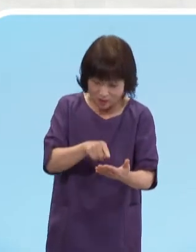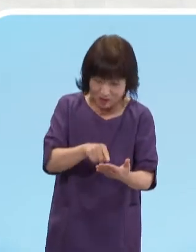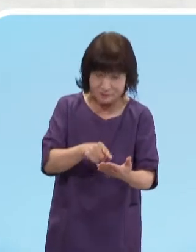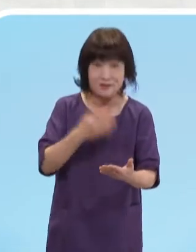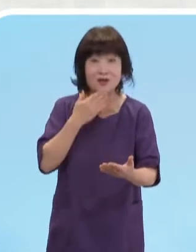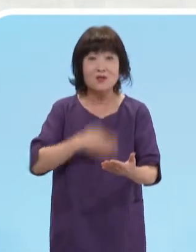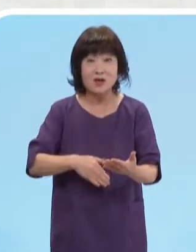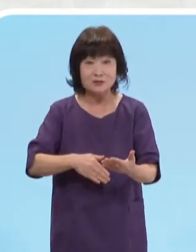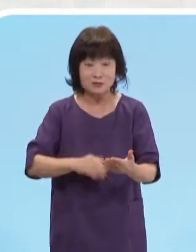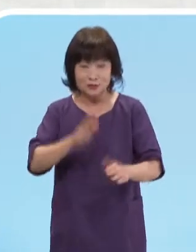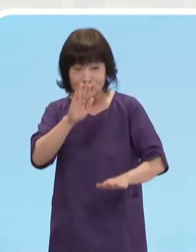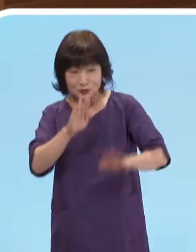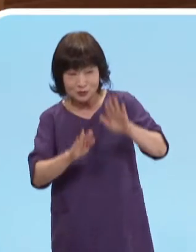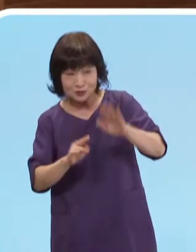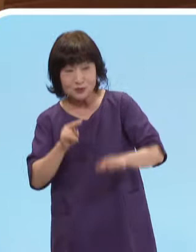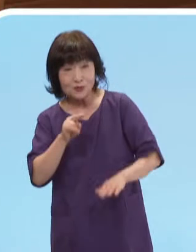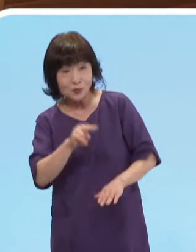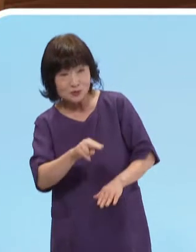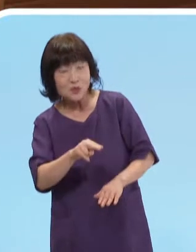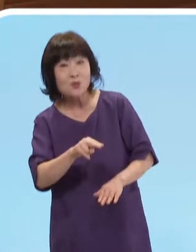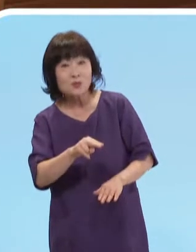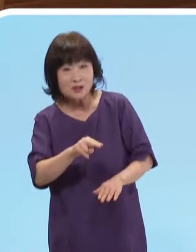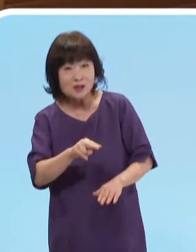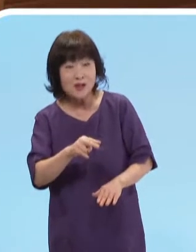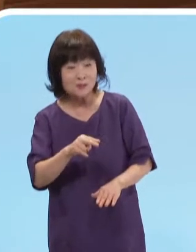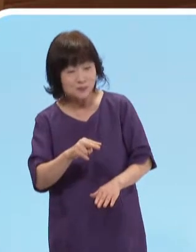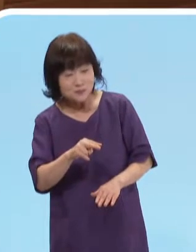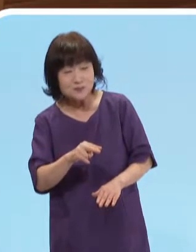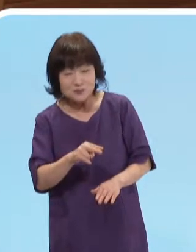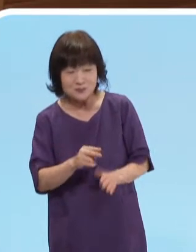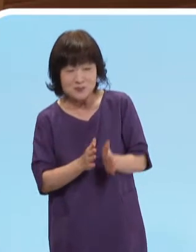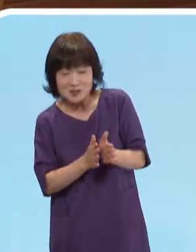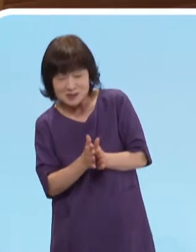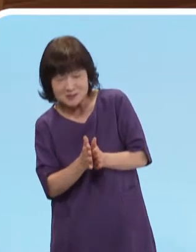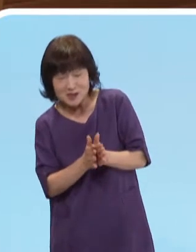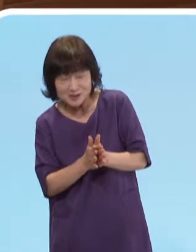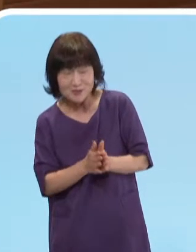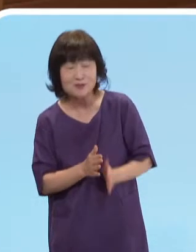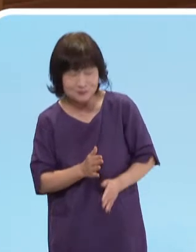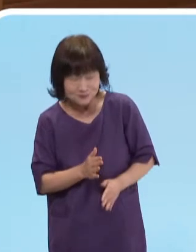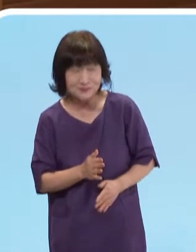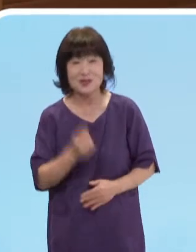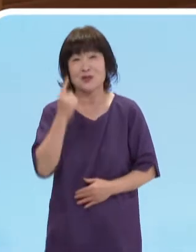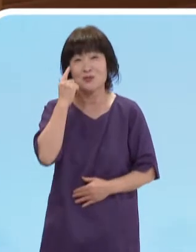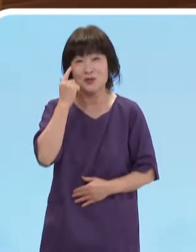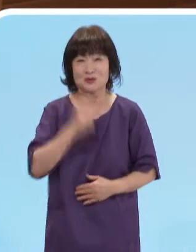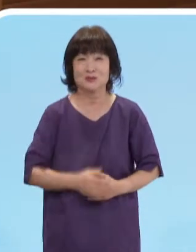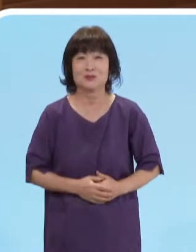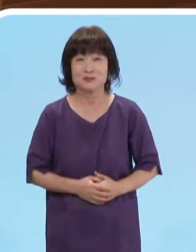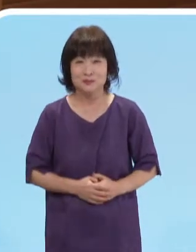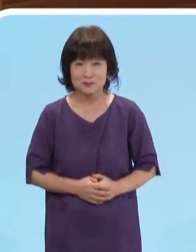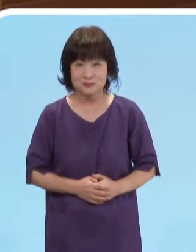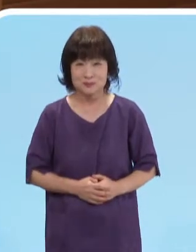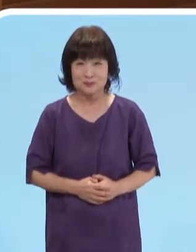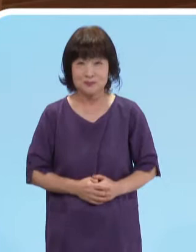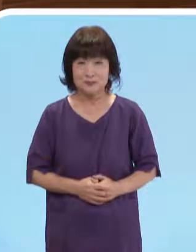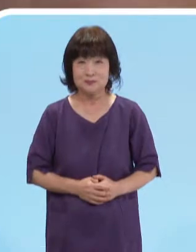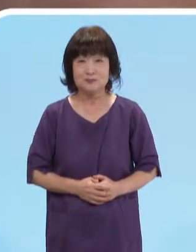るというのが、まあ、僕からすると、まあ、してやったりなのかなというふうには思います